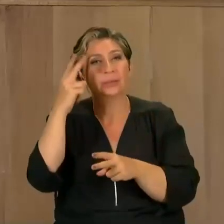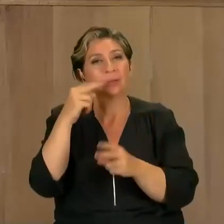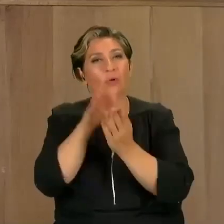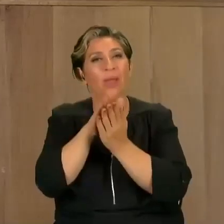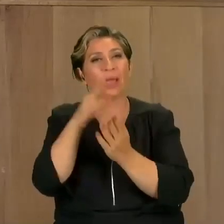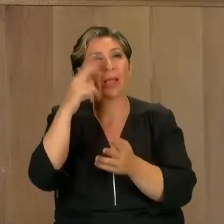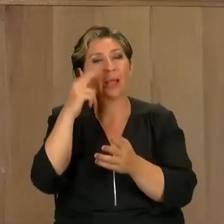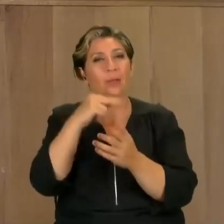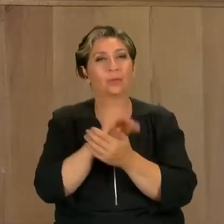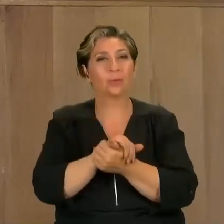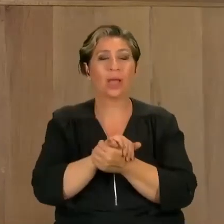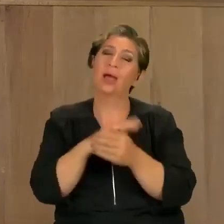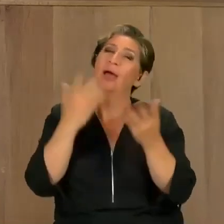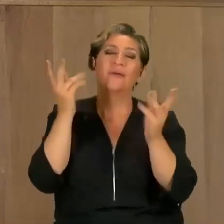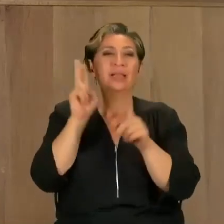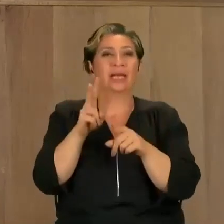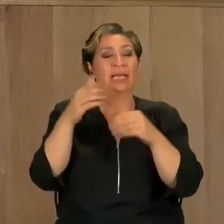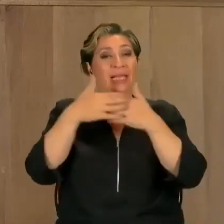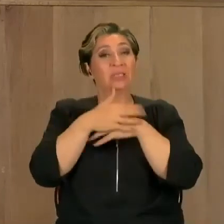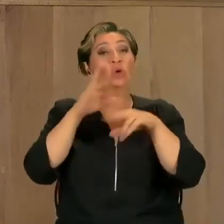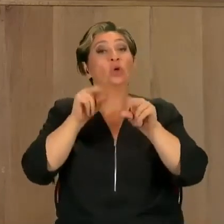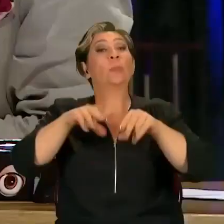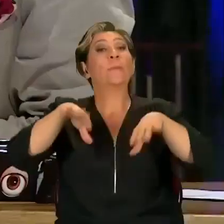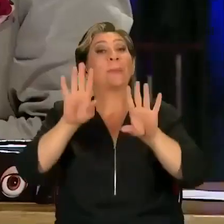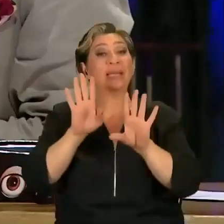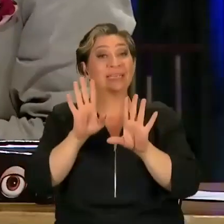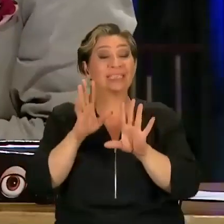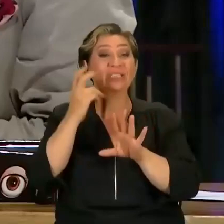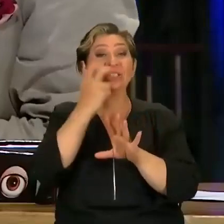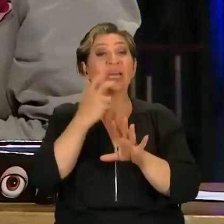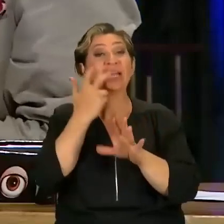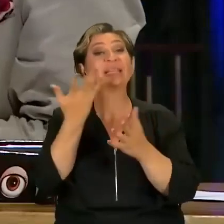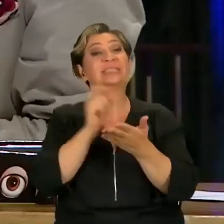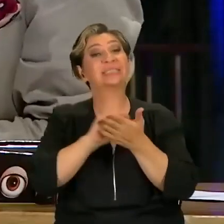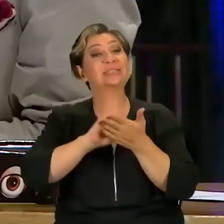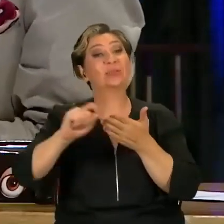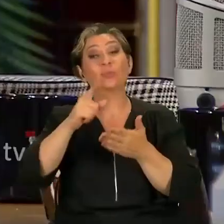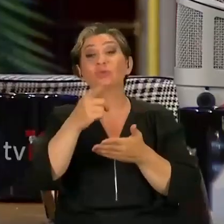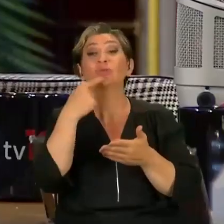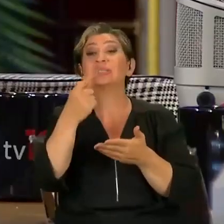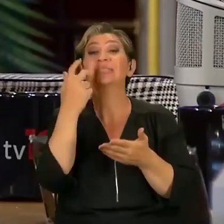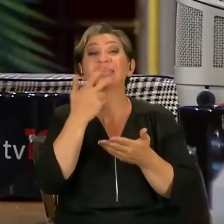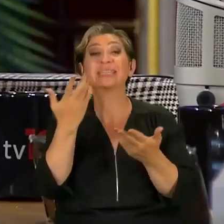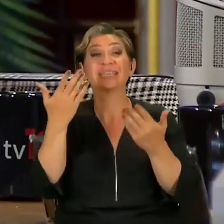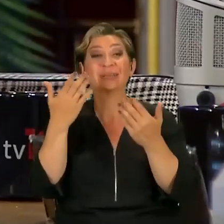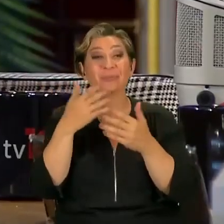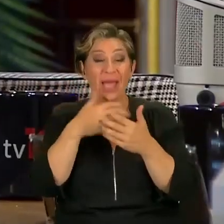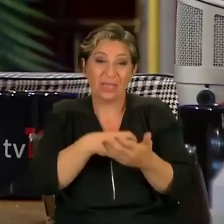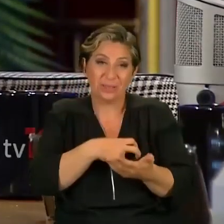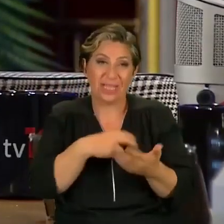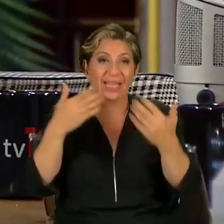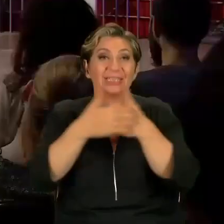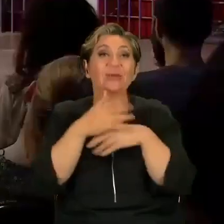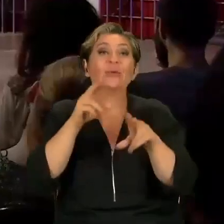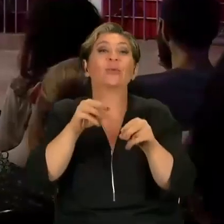oy oy oy oy. Ay vallahi. Ama gece uyumamak, gece uyumamak. Şarkılar nasıl yazılıyor? Bu söylediğiniz şarkılar nasıl yazılıyor? Aşkla. İşte,